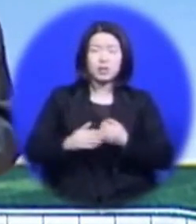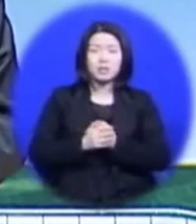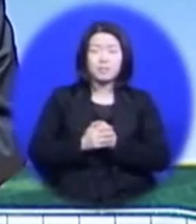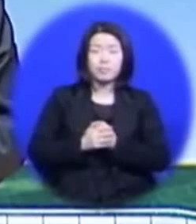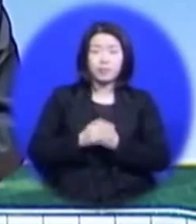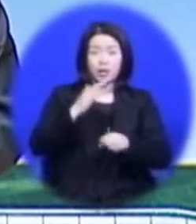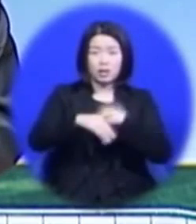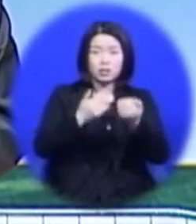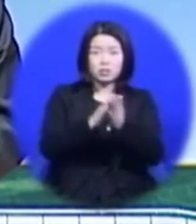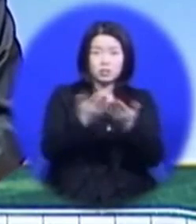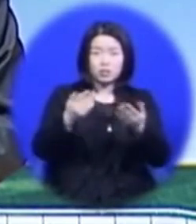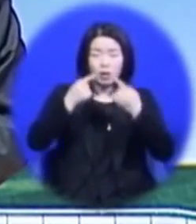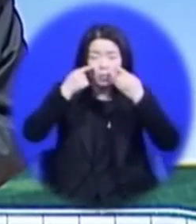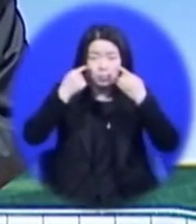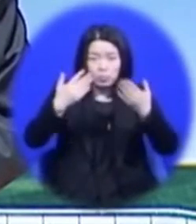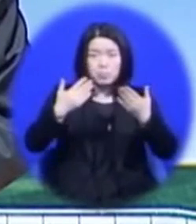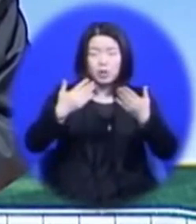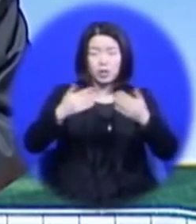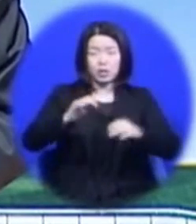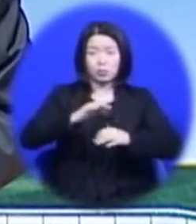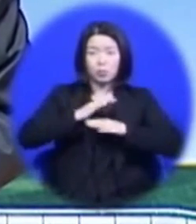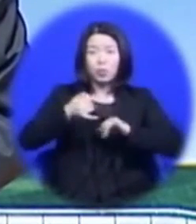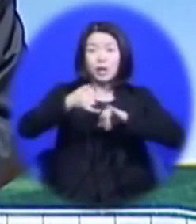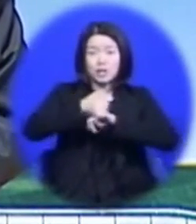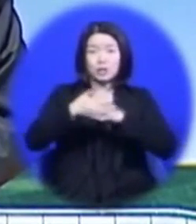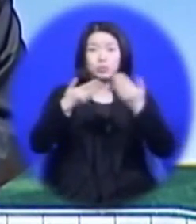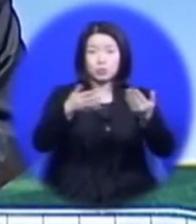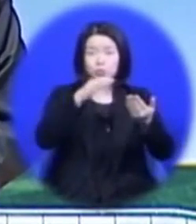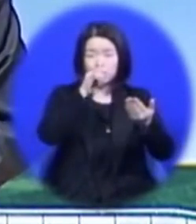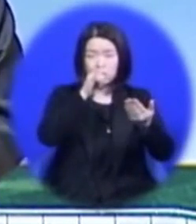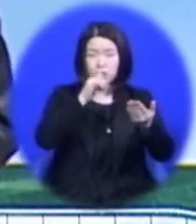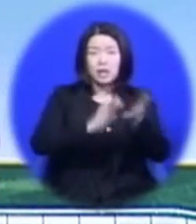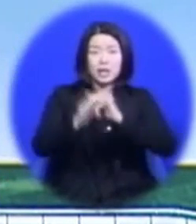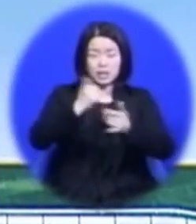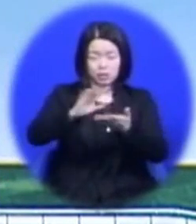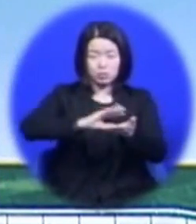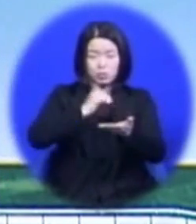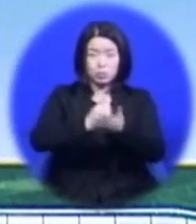성경은 분명히 놀라운 약속을 하고 있습니다. 17절에 예수 그리스도 한 분으로